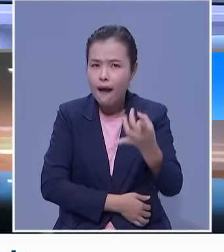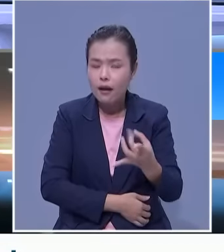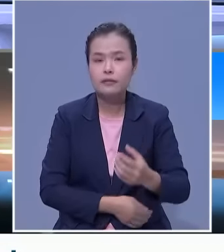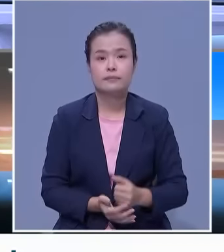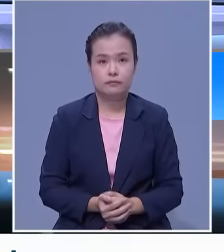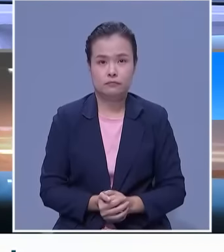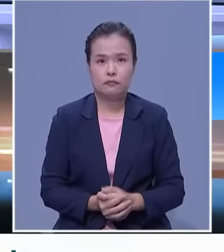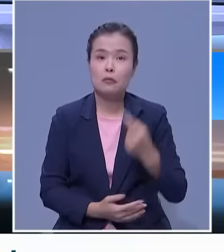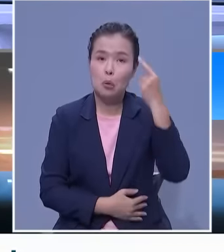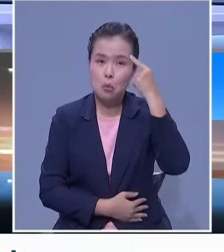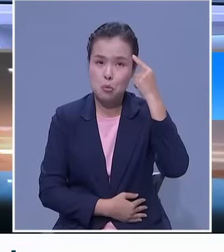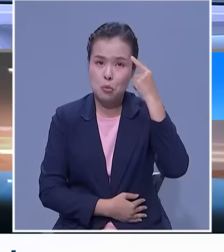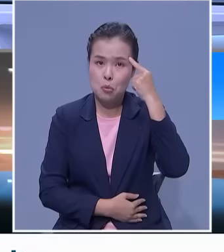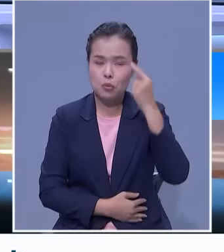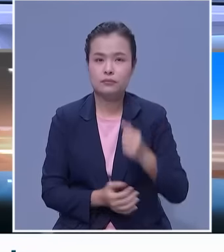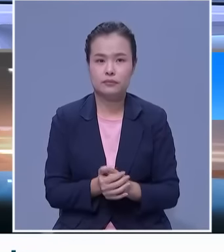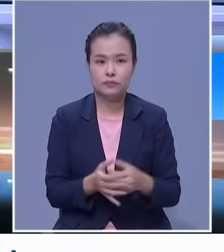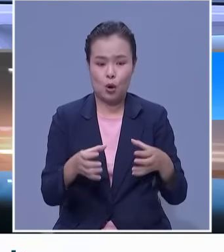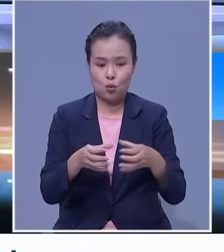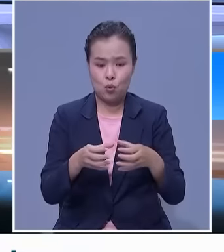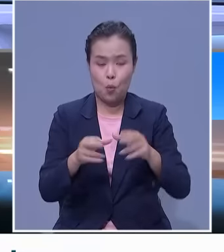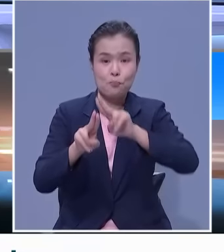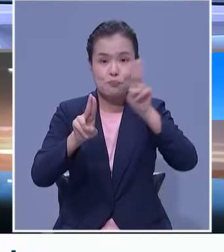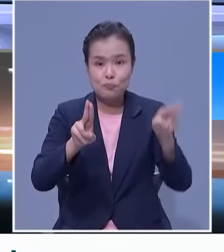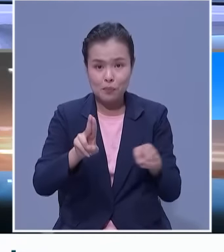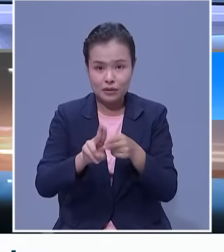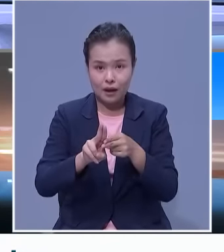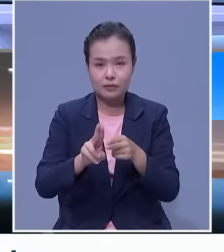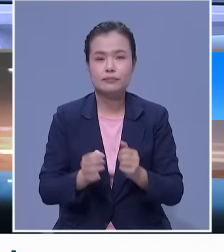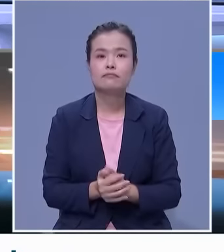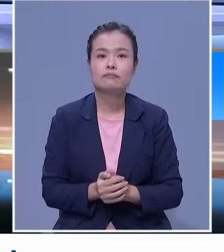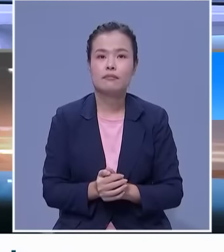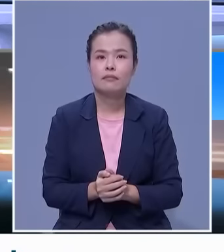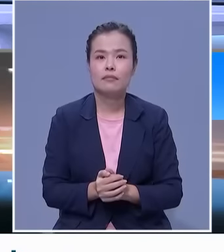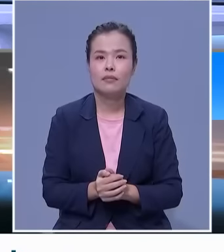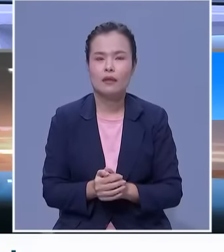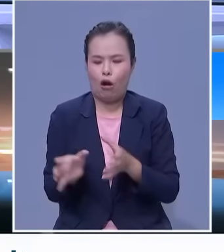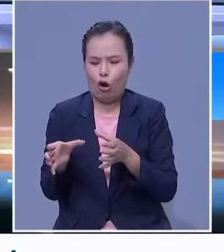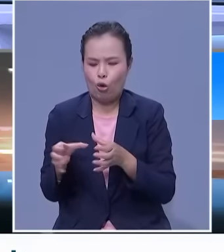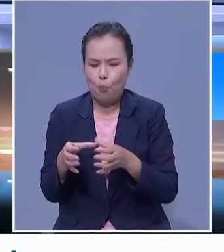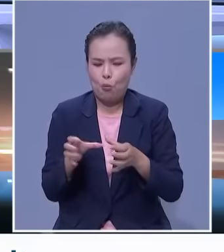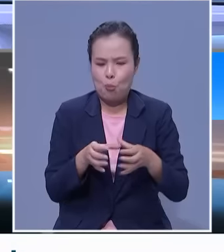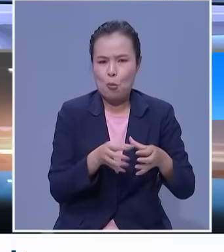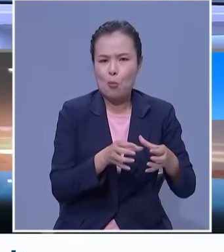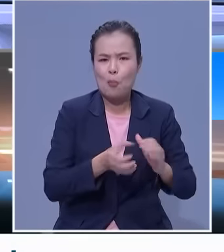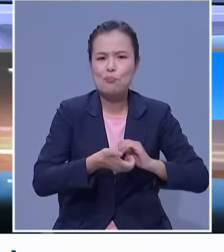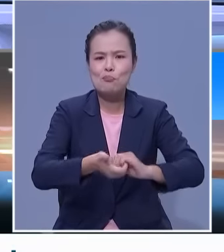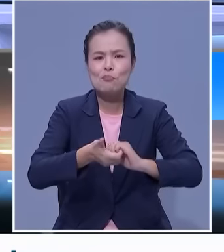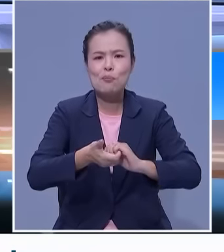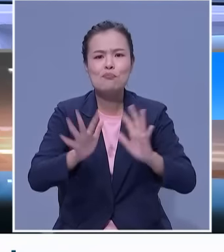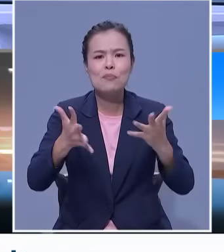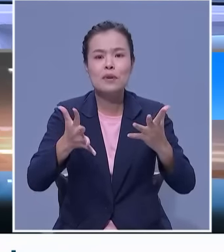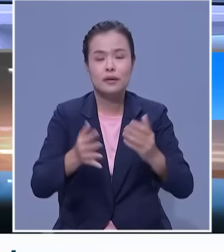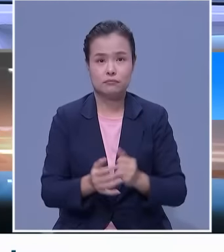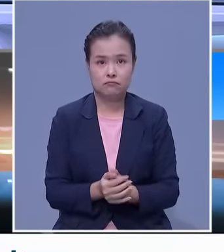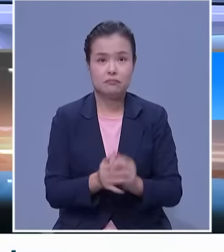คะเพราะเราก็รู้กันดีว่าภายในพลังประชารัฐเองก็มีแบ่งเป็นก๊กเป็นเหล่าก็ต้องยอมรับแบบนี้แต่ว่าหรือ